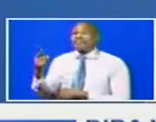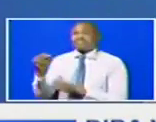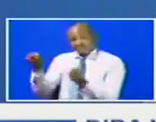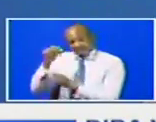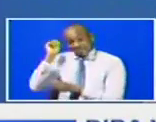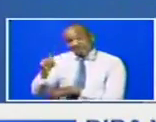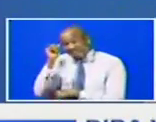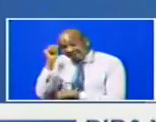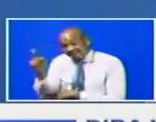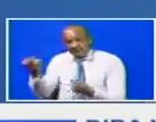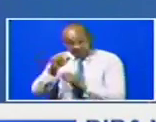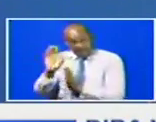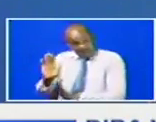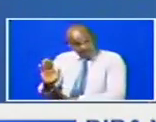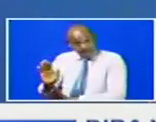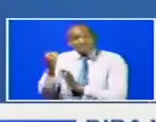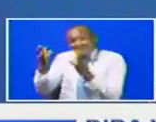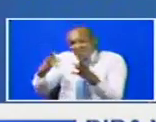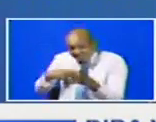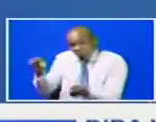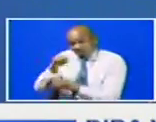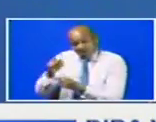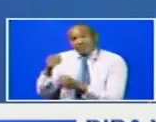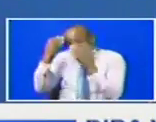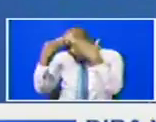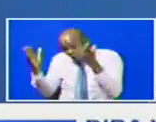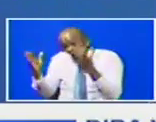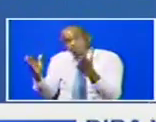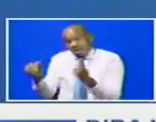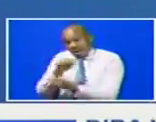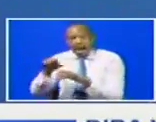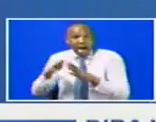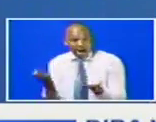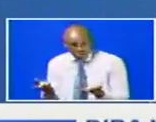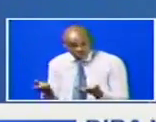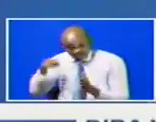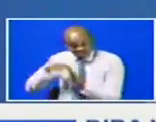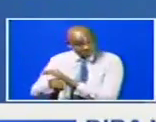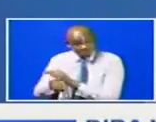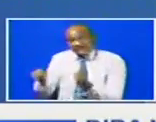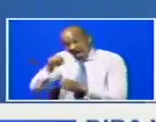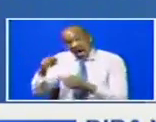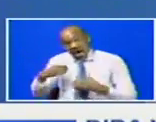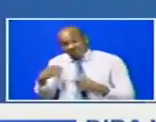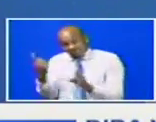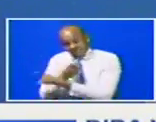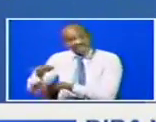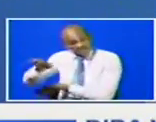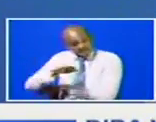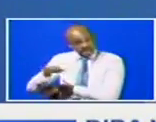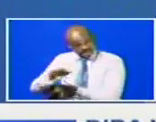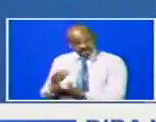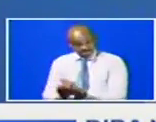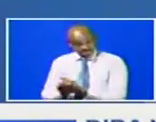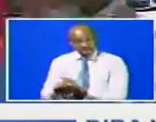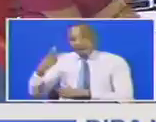kuelewa gari yake, kwa sababu watu wengi sana wanaendesha gari bila kuelewa hiyo gari kwa kina, kwa sababu gari iko na sehemu tofauti tofauti. Cha